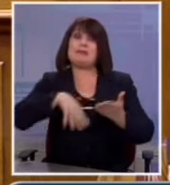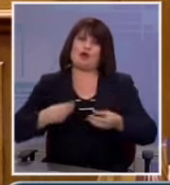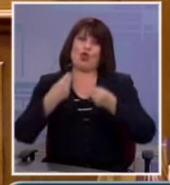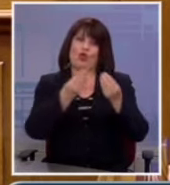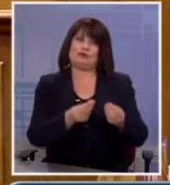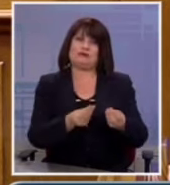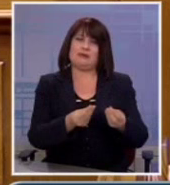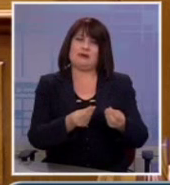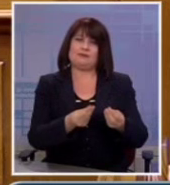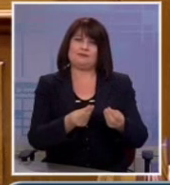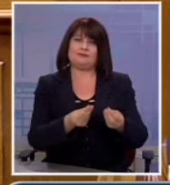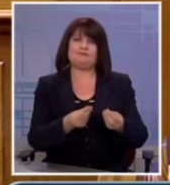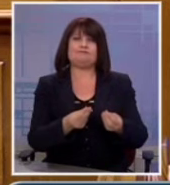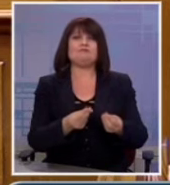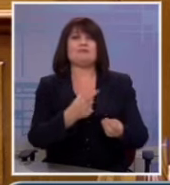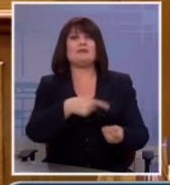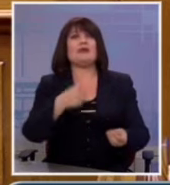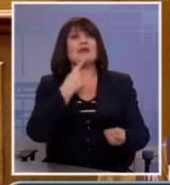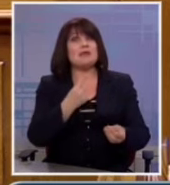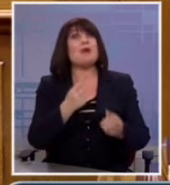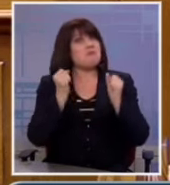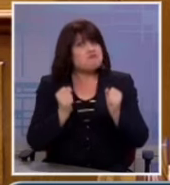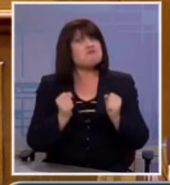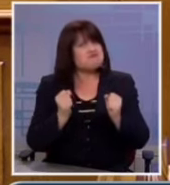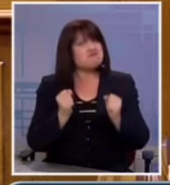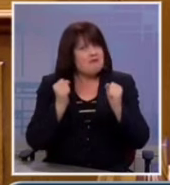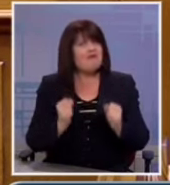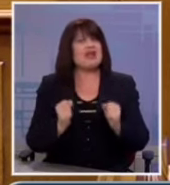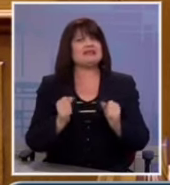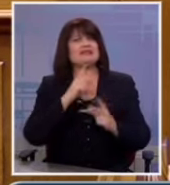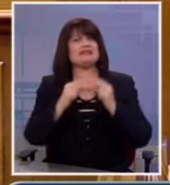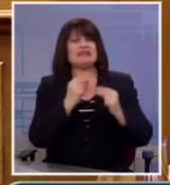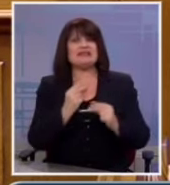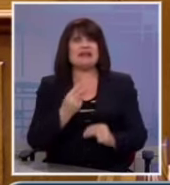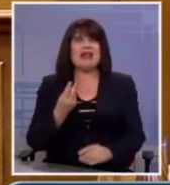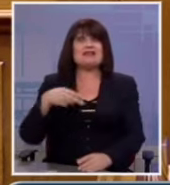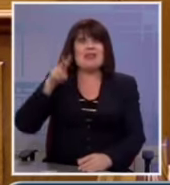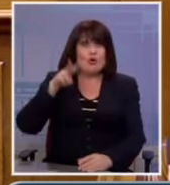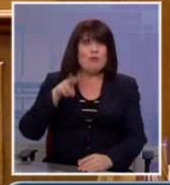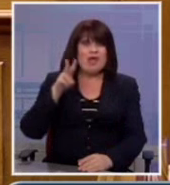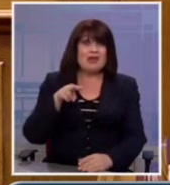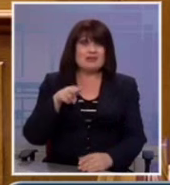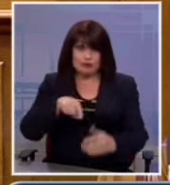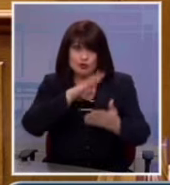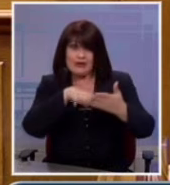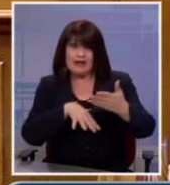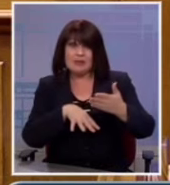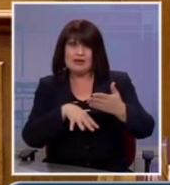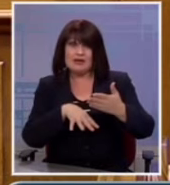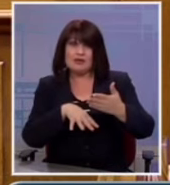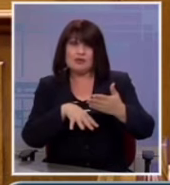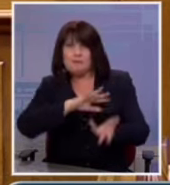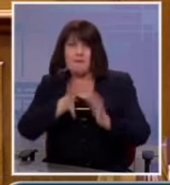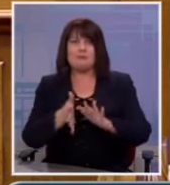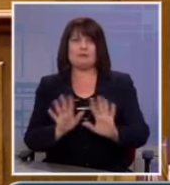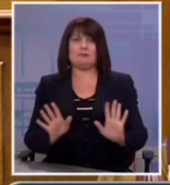το οποίο χαιρετίστηκε ως βάση για συζήτηση, το οποίο σε 2-24 ώρα είχε πλήρως